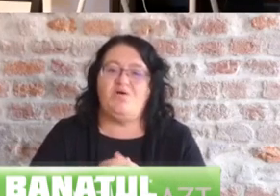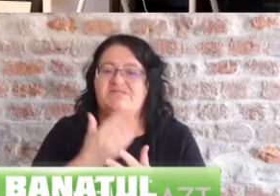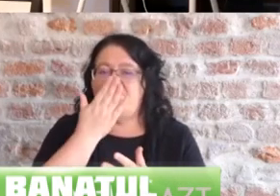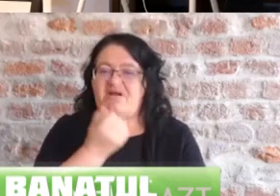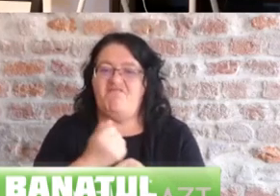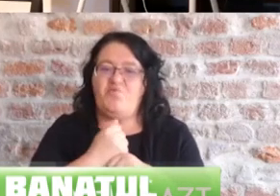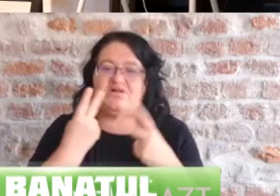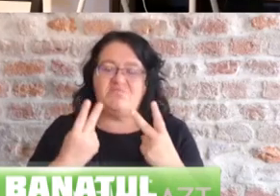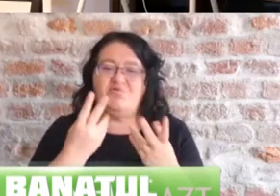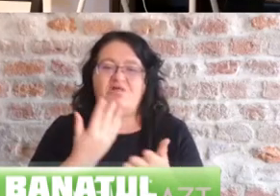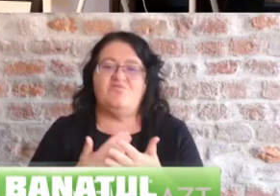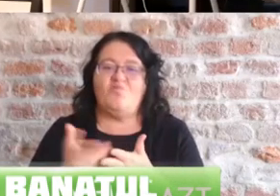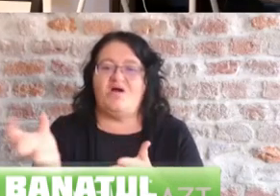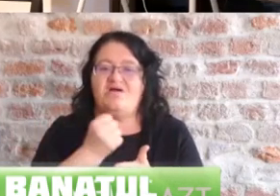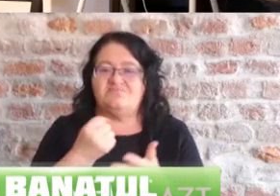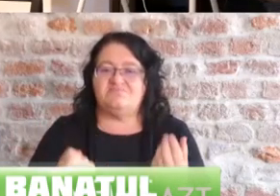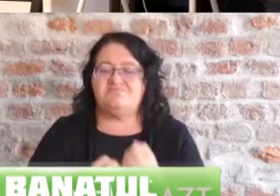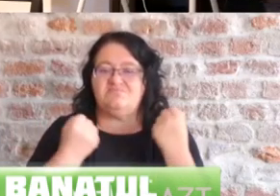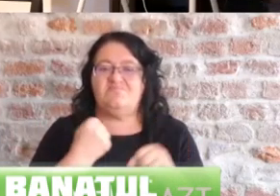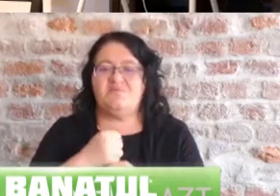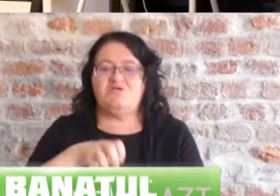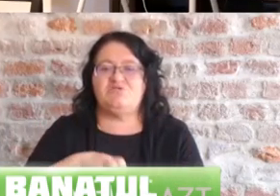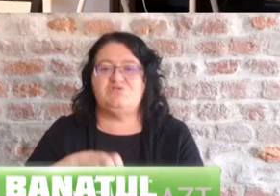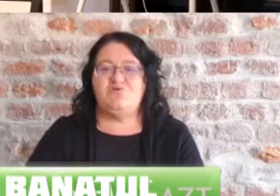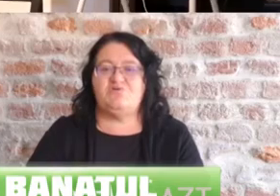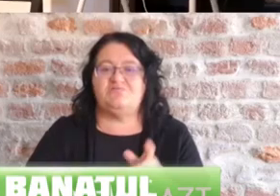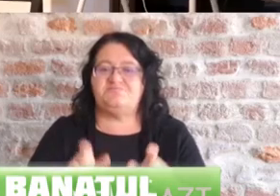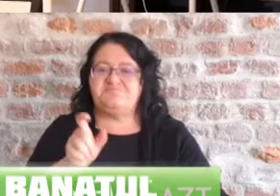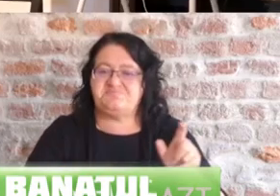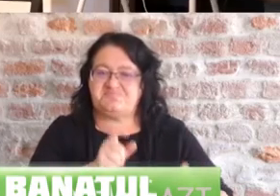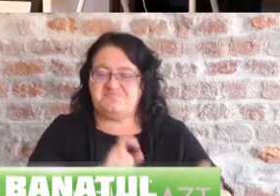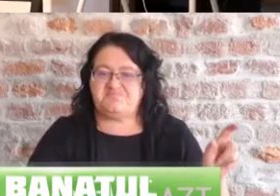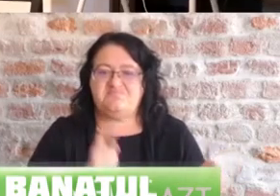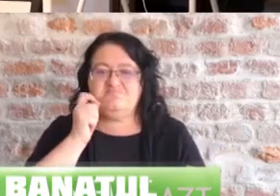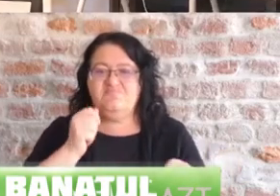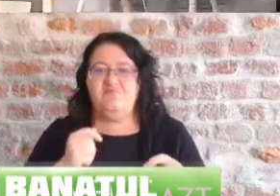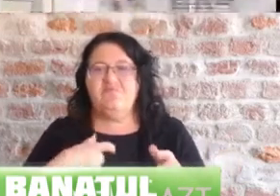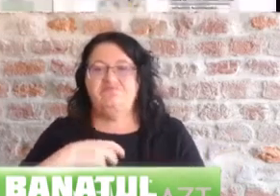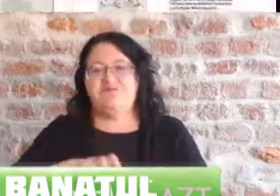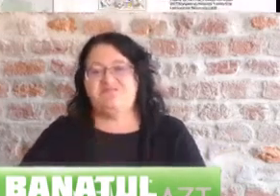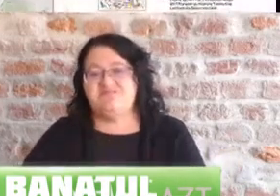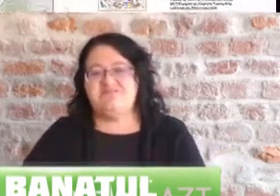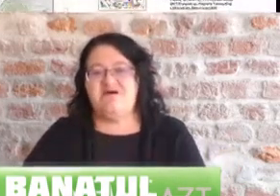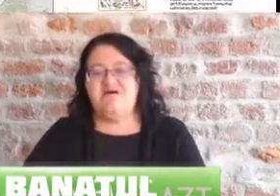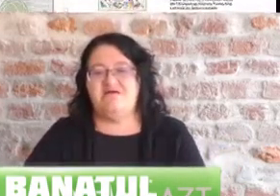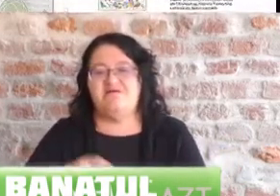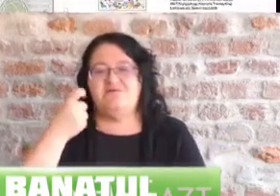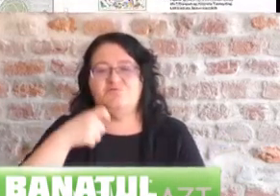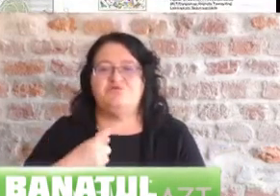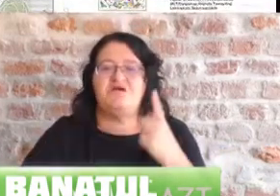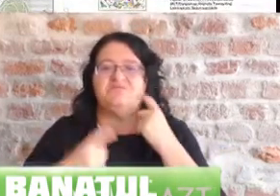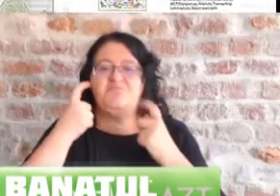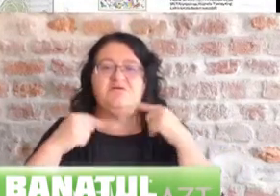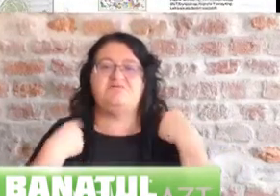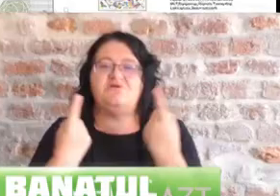se părea foarte important, tocmai ca să aducem activități, am creat zona aceasta de gradene, unde oamenii să se poată așeza. Nu știu, din